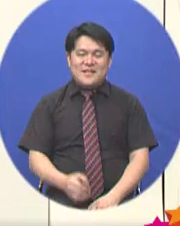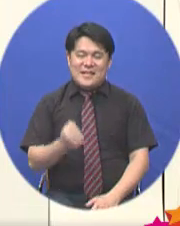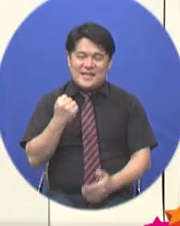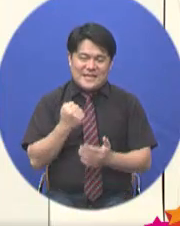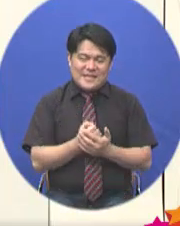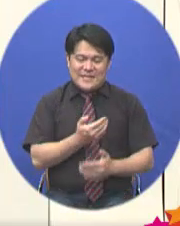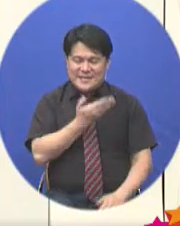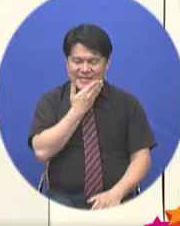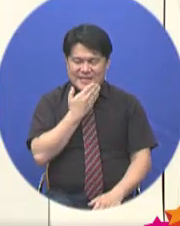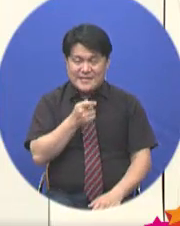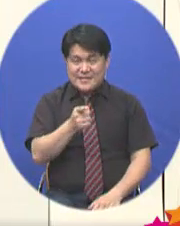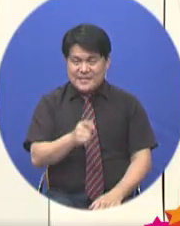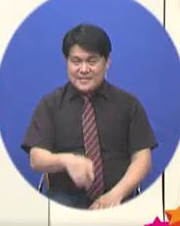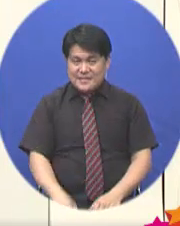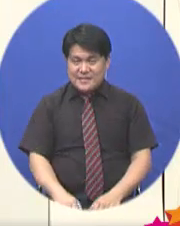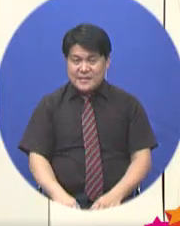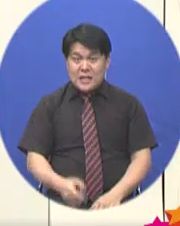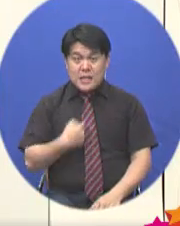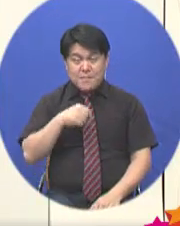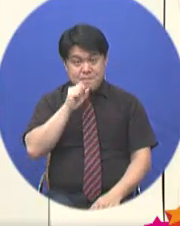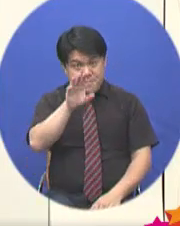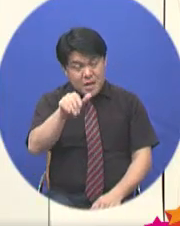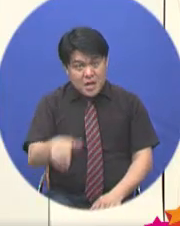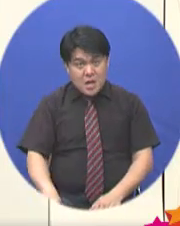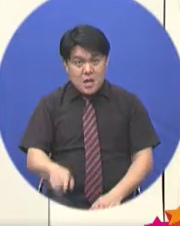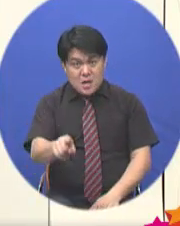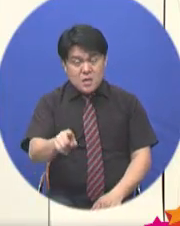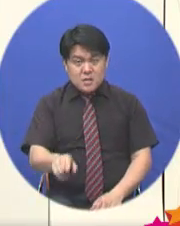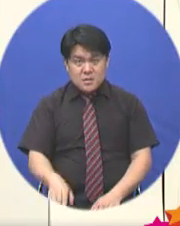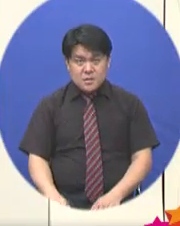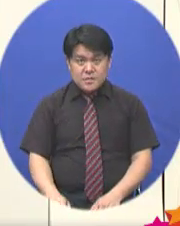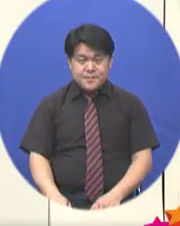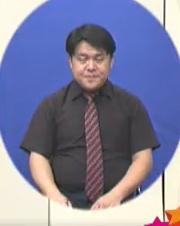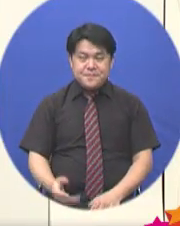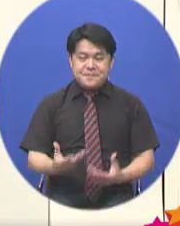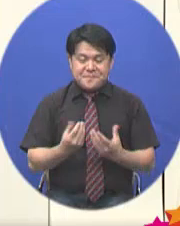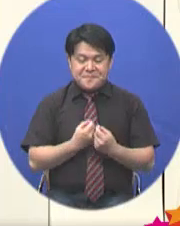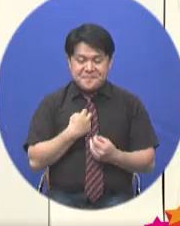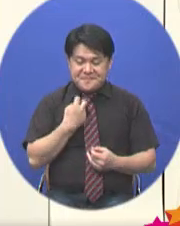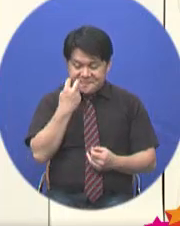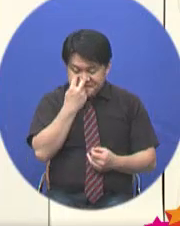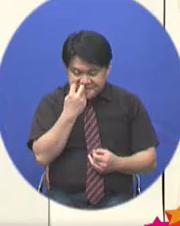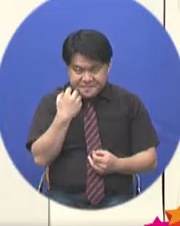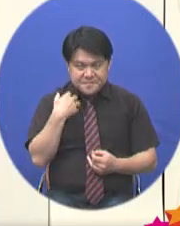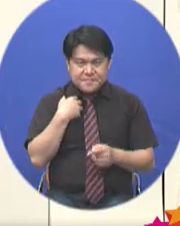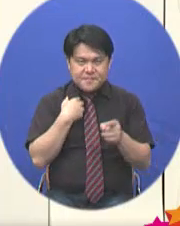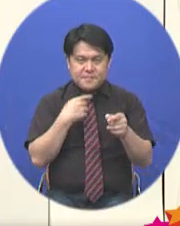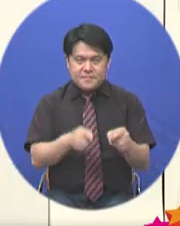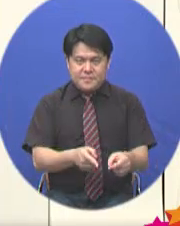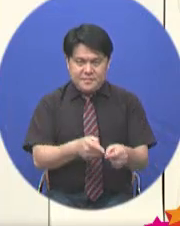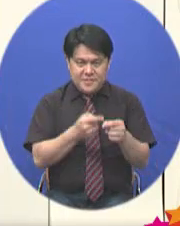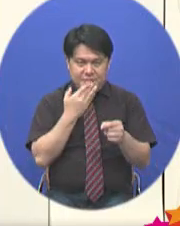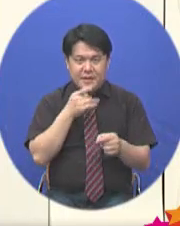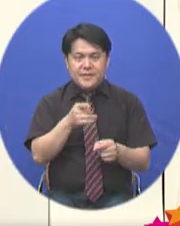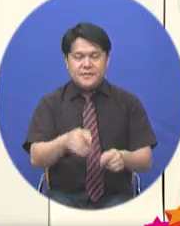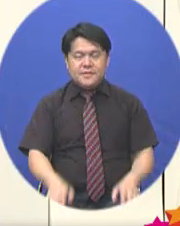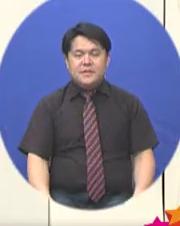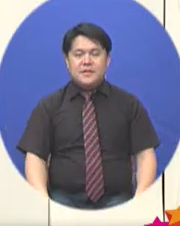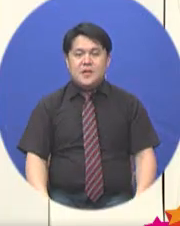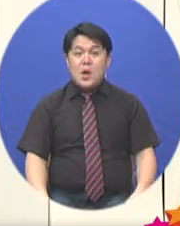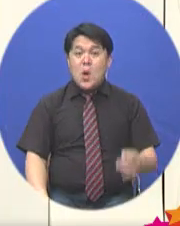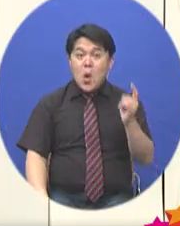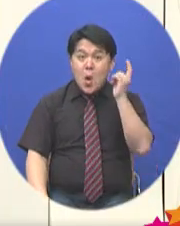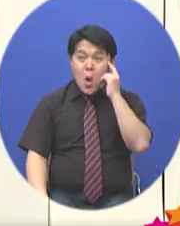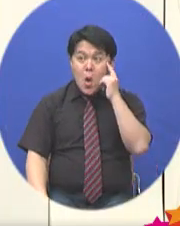아깝다. 제가 정말로 노래를 만약에 심사를 했다면 이분이 1등이에요. 그러니까요.